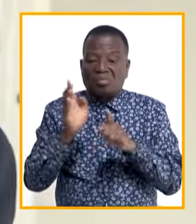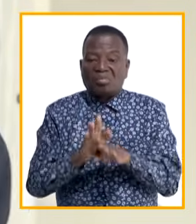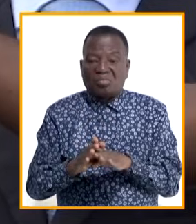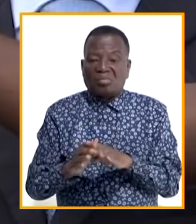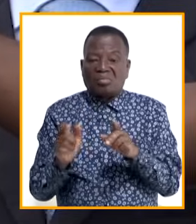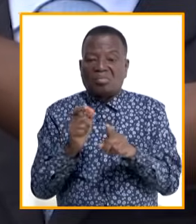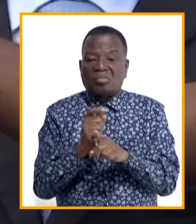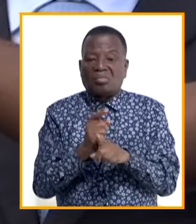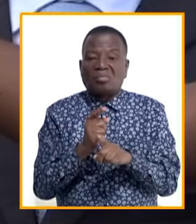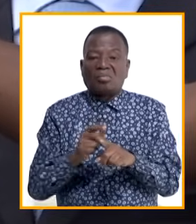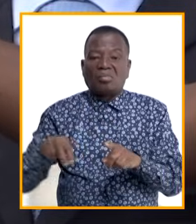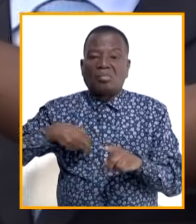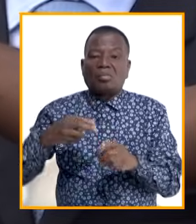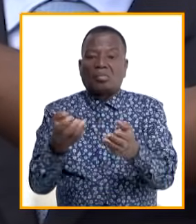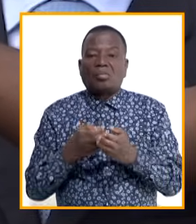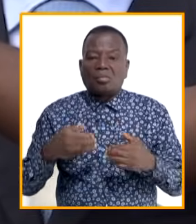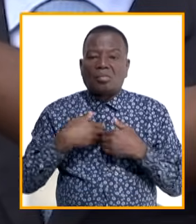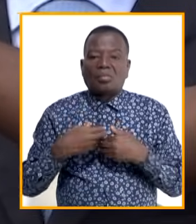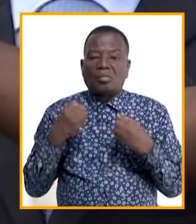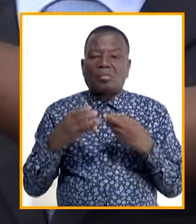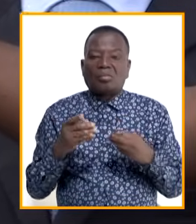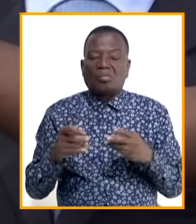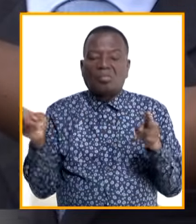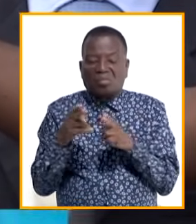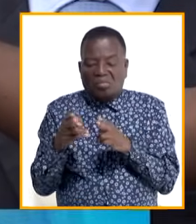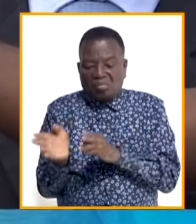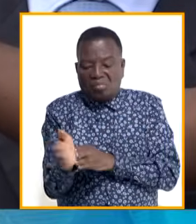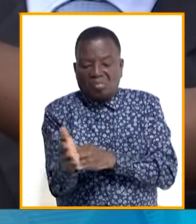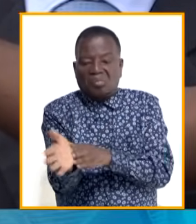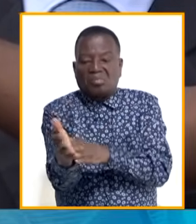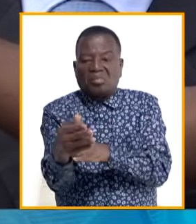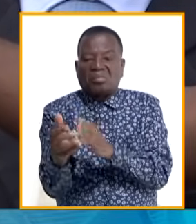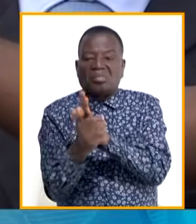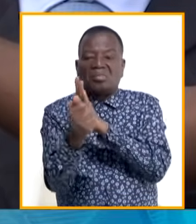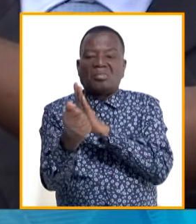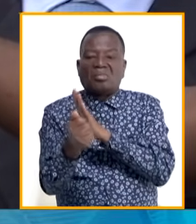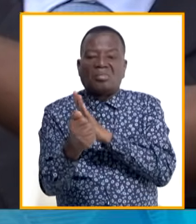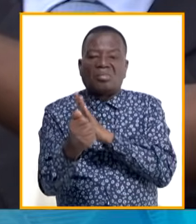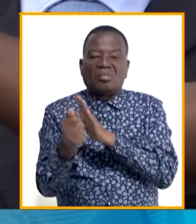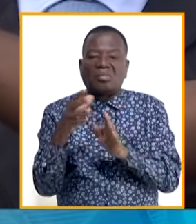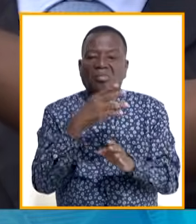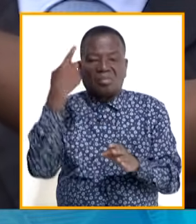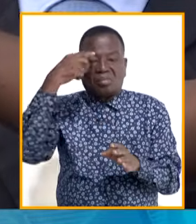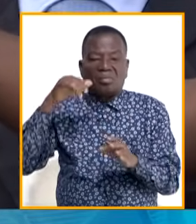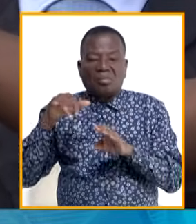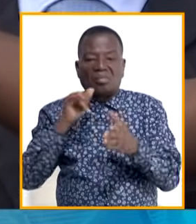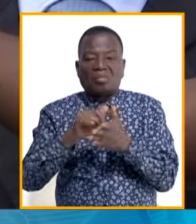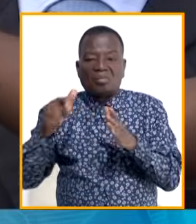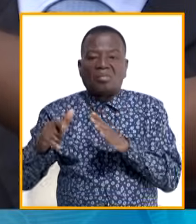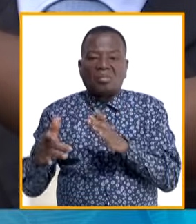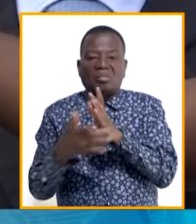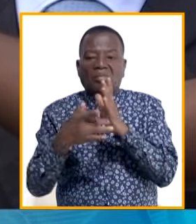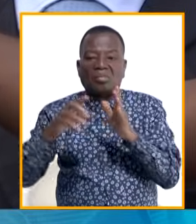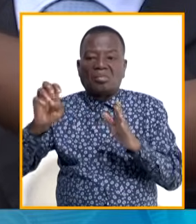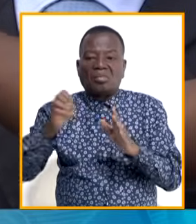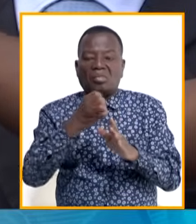de géniteurs. Nous voulons avoir beaucoup d'alevins et beaucoup d'alevins de qualité. Et pour ce faire, il faut une